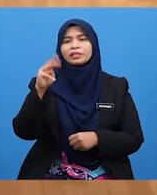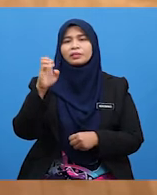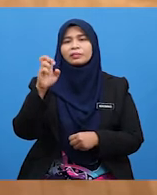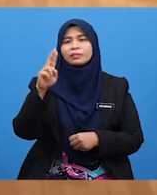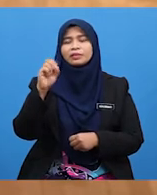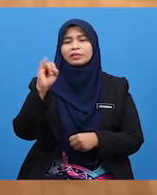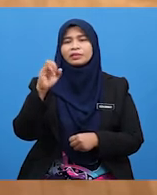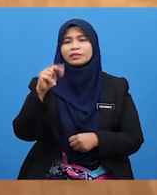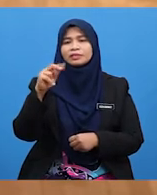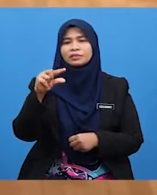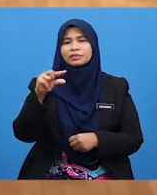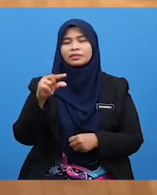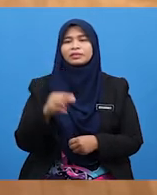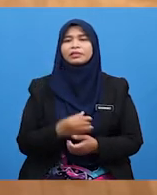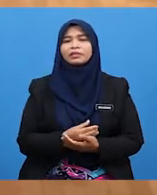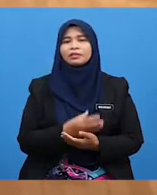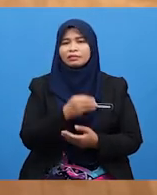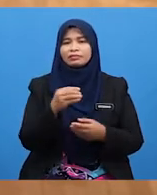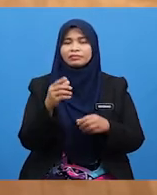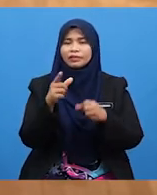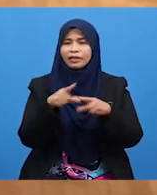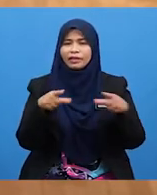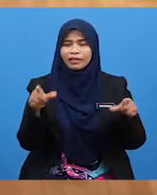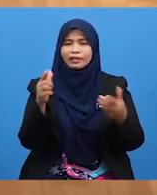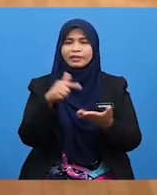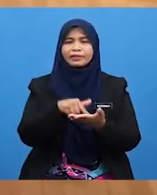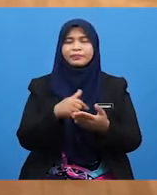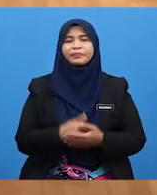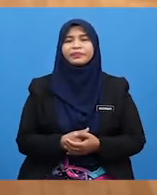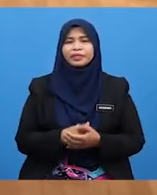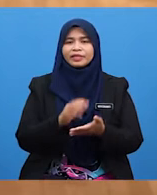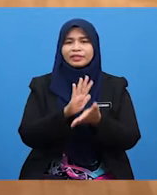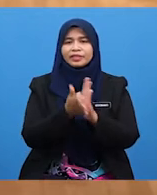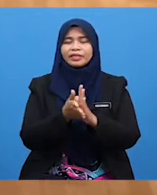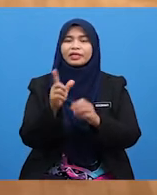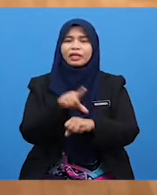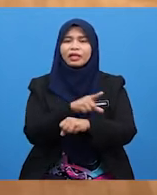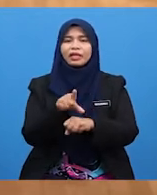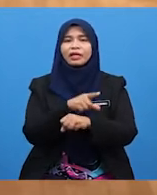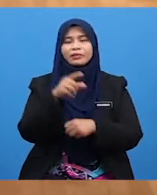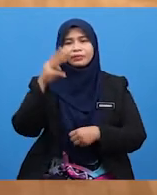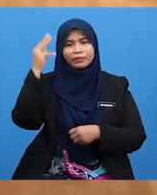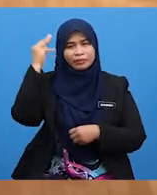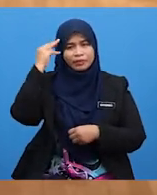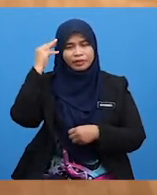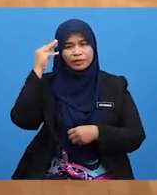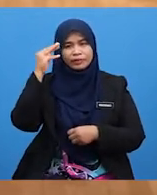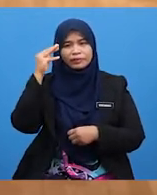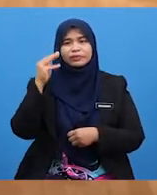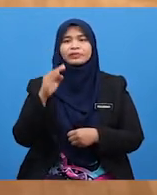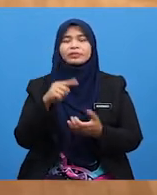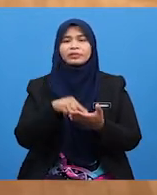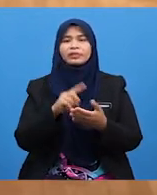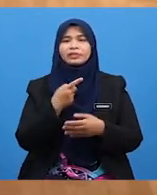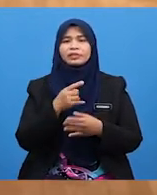sekarang, Siti Payung, Damak dan macam-macam lagi. Jadi lagu-lagu Melayu asli ni, jika kita lihat pada